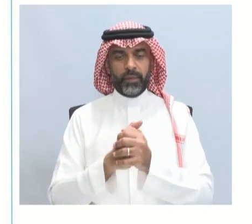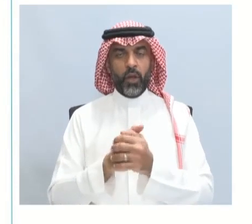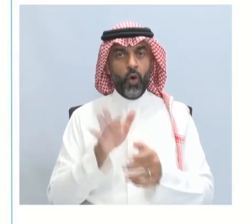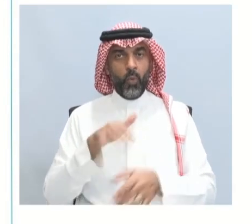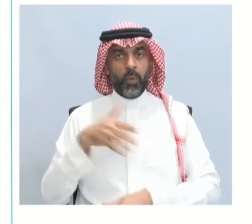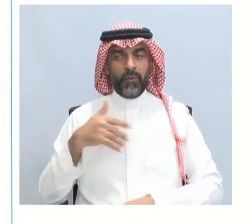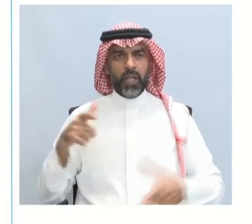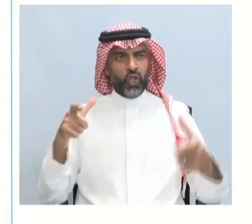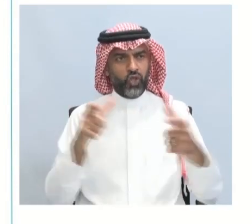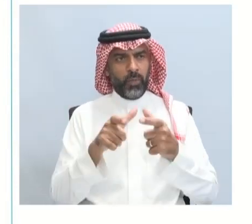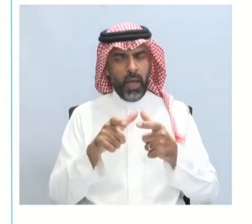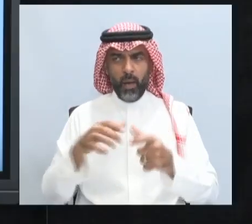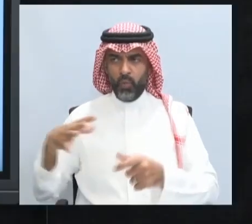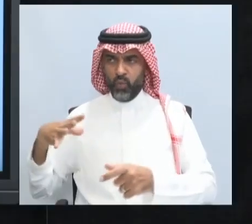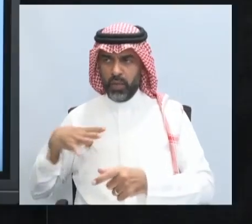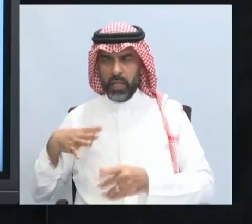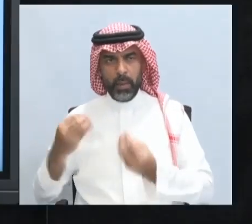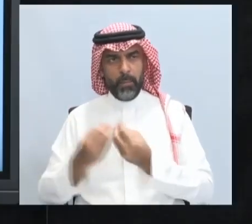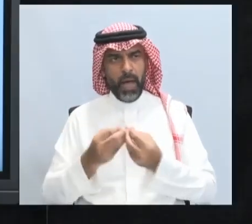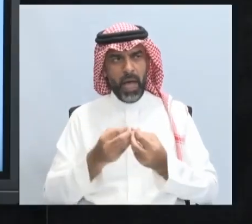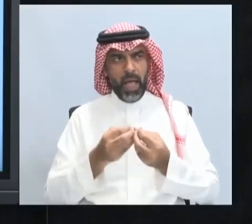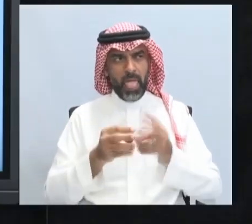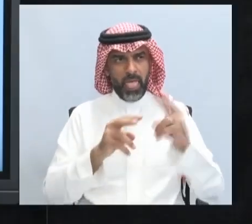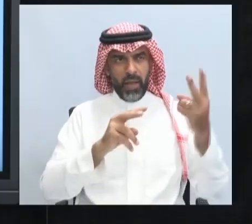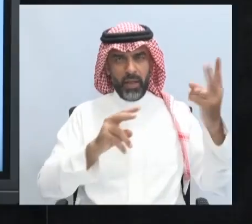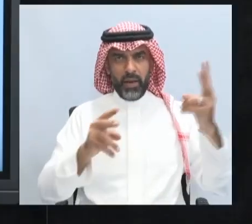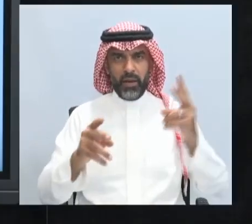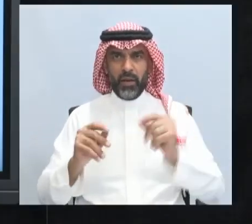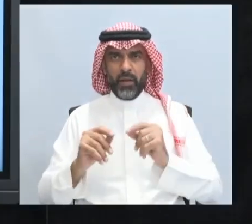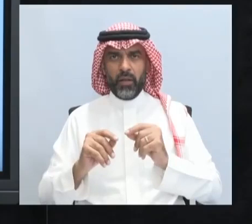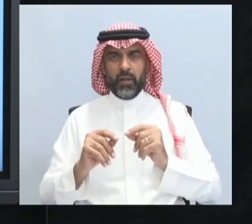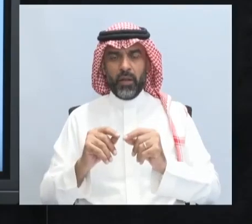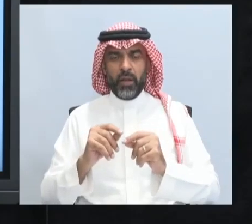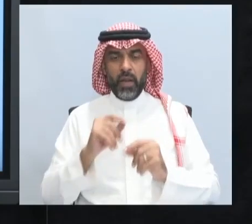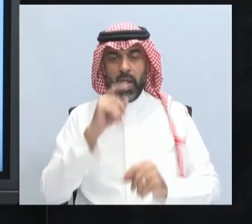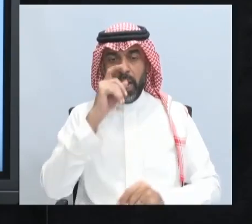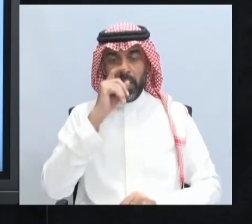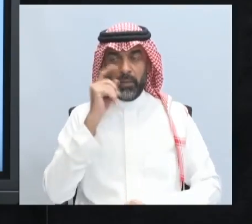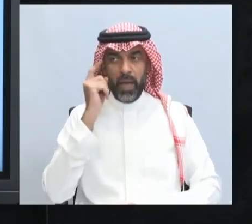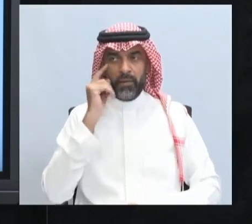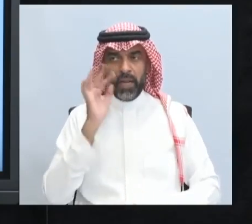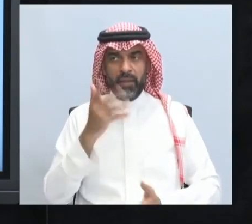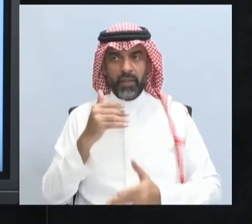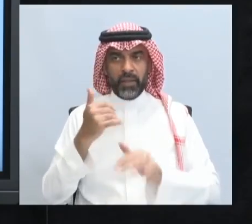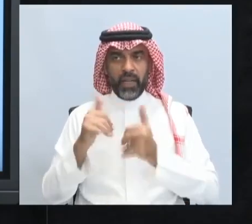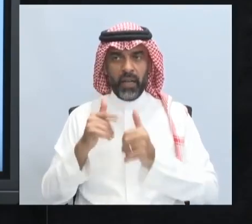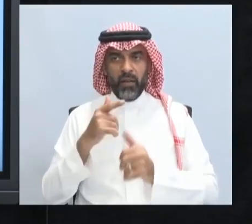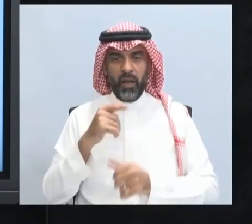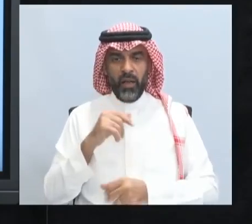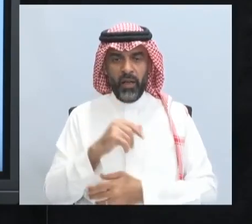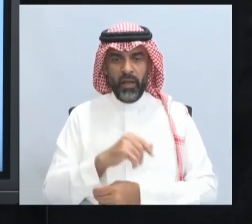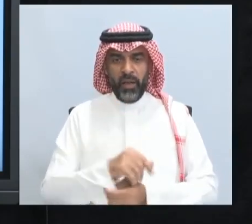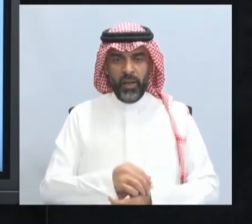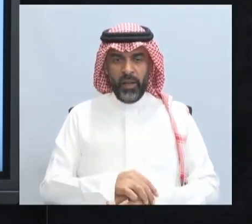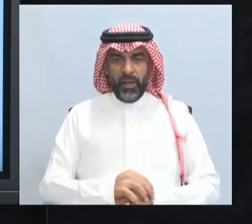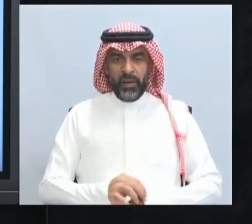اجتماع ما بين المدير ومجموعات اخرى او عملاء اذا لابد ان تعرف ما هي الطريقه المناسبه لمدير لكي اكسر هذا